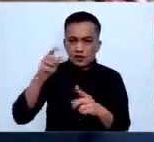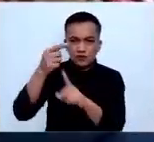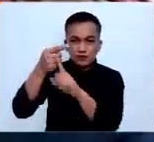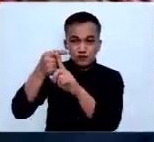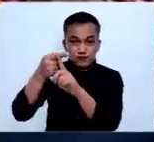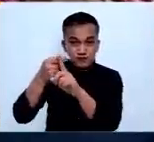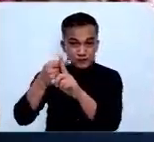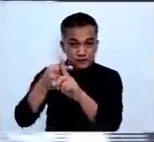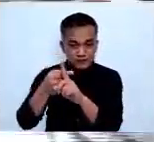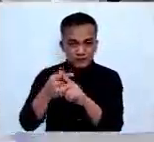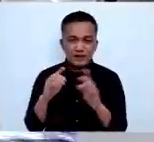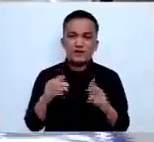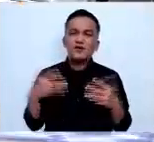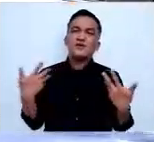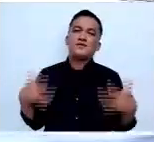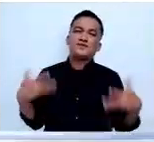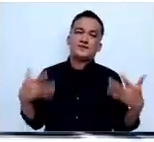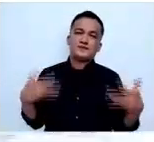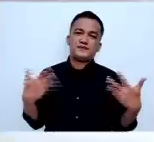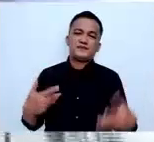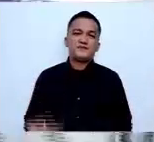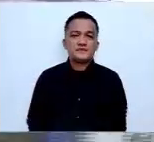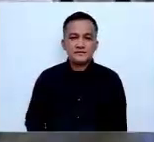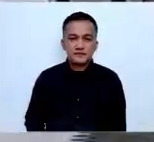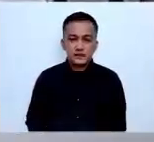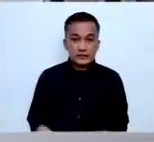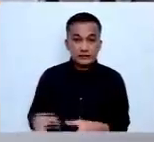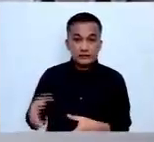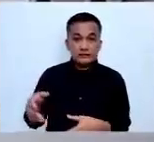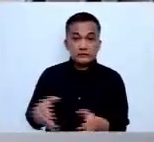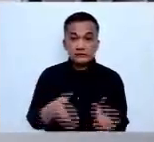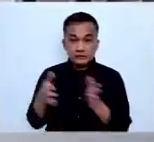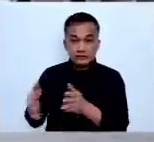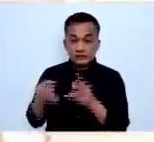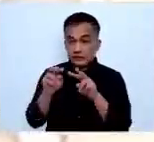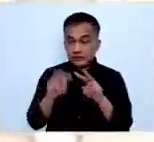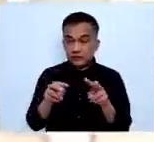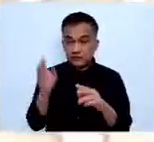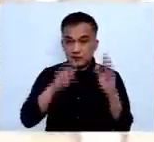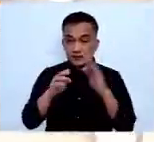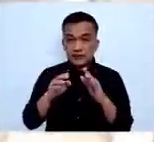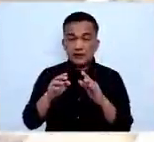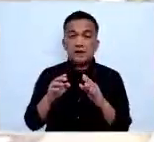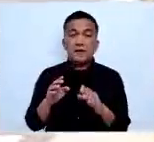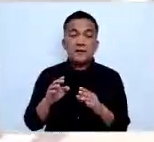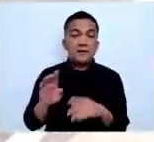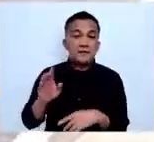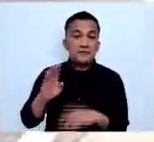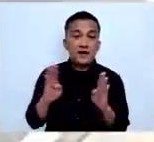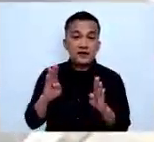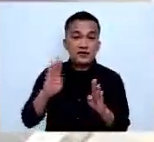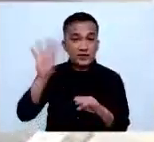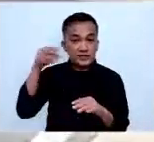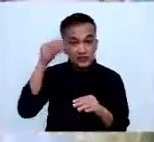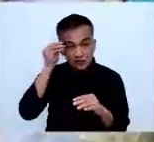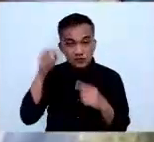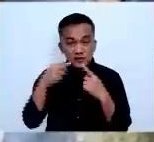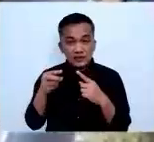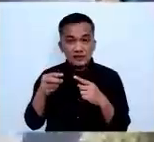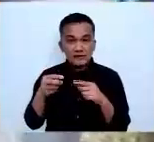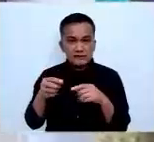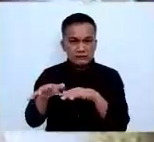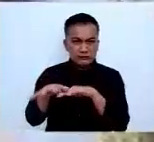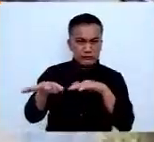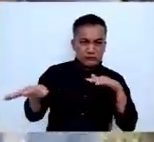so fresh. Ayun. Isa sa mga nakikitang problema ng Baguio LGU, ang matinding traffic kasabay ng pagdating ng mga